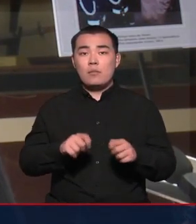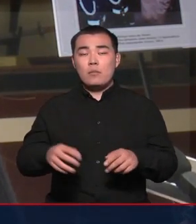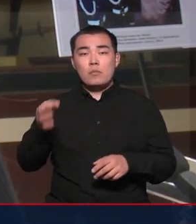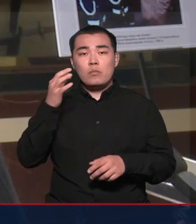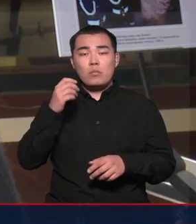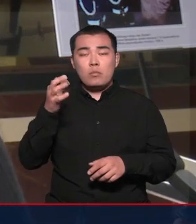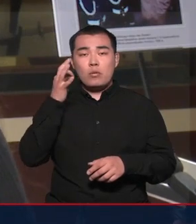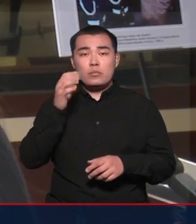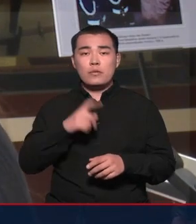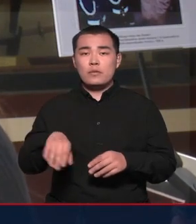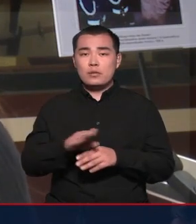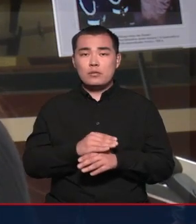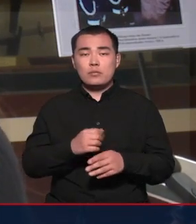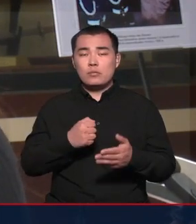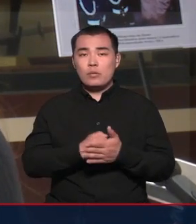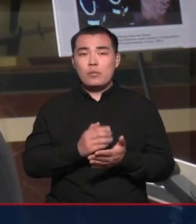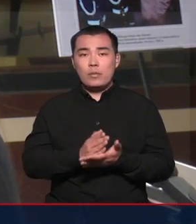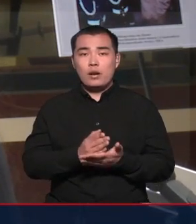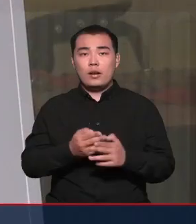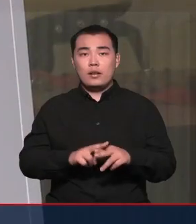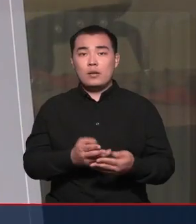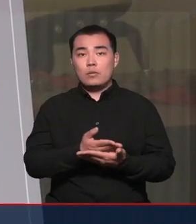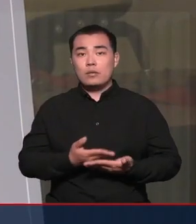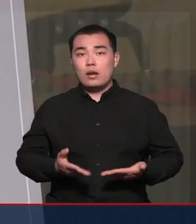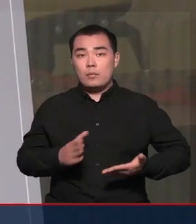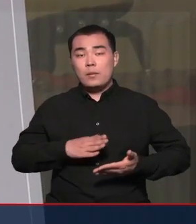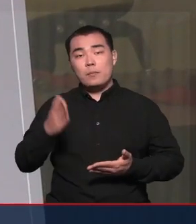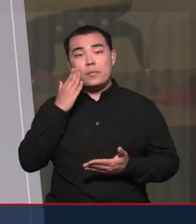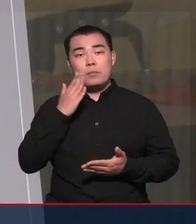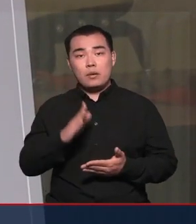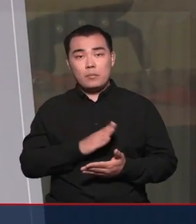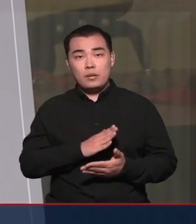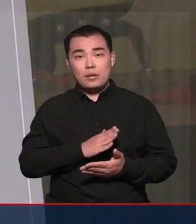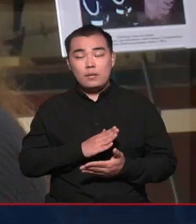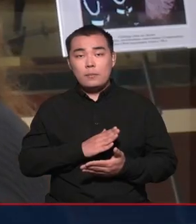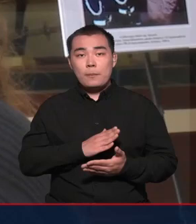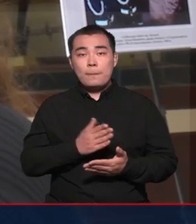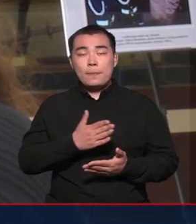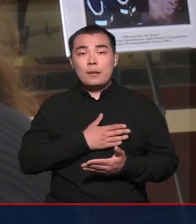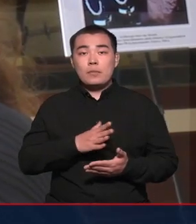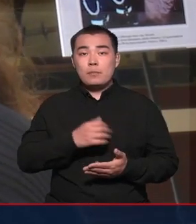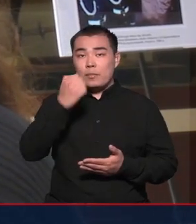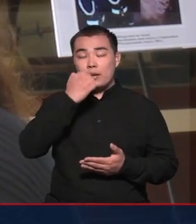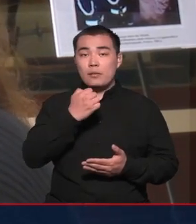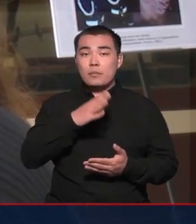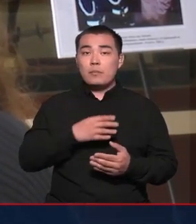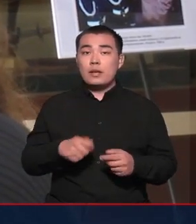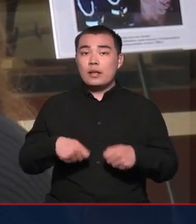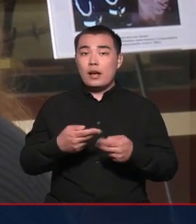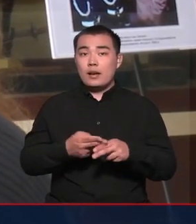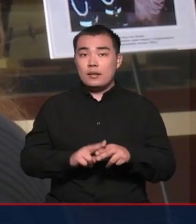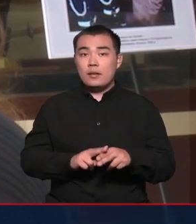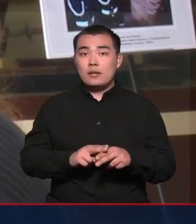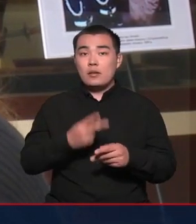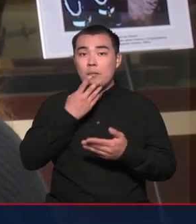все до мелочей. То есть для нас это было, конечно, огромным примером. Я всегда с благодарностью отношусь к таким